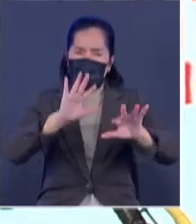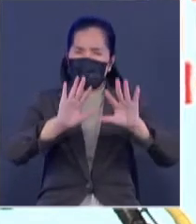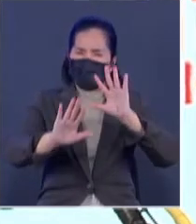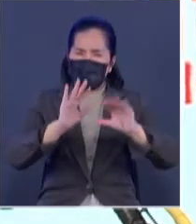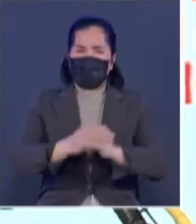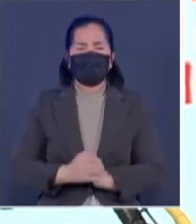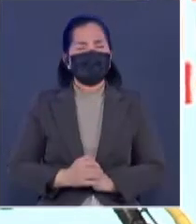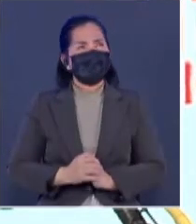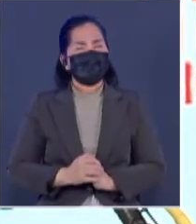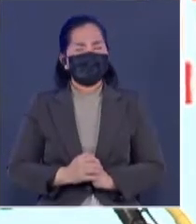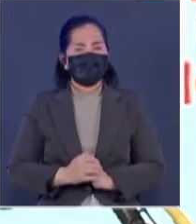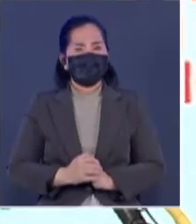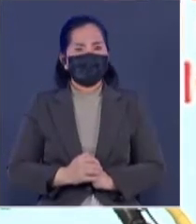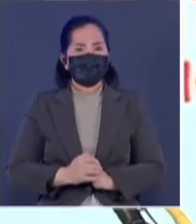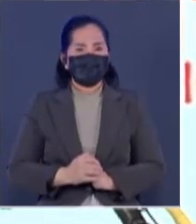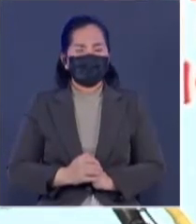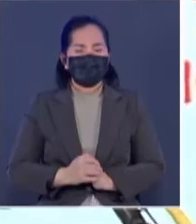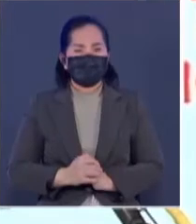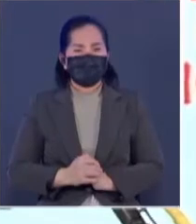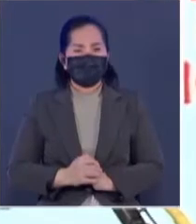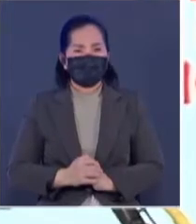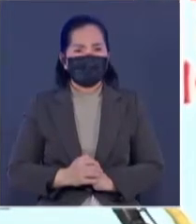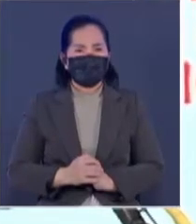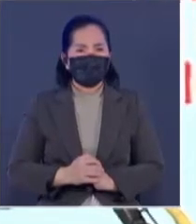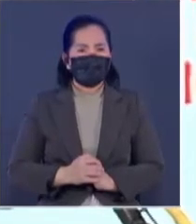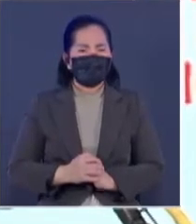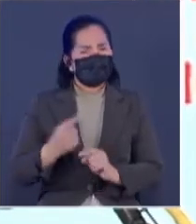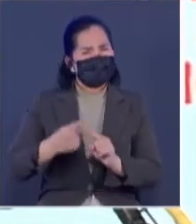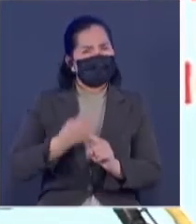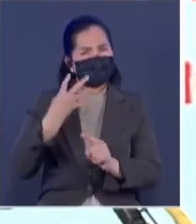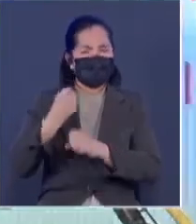หน้าร้อนปีหน้าประมาณเมษาได้ครับ